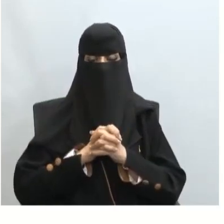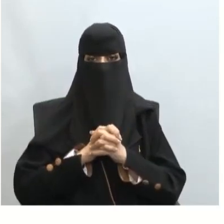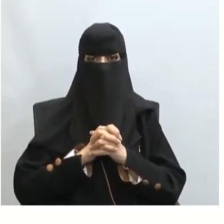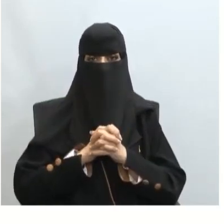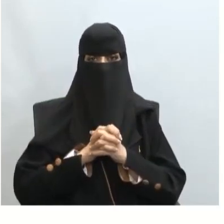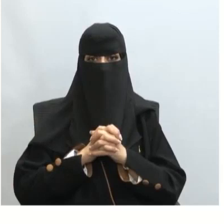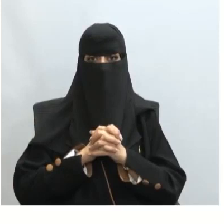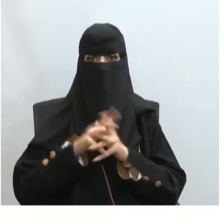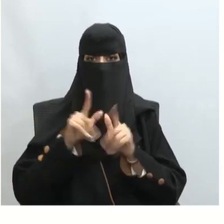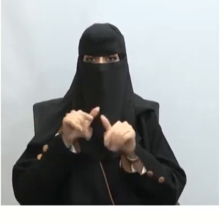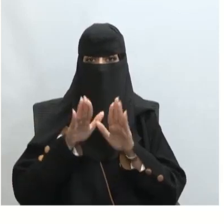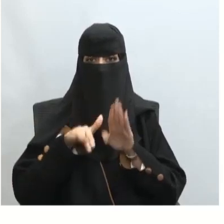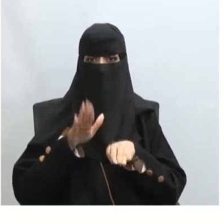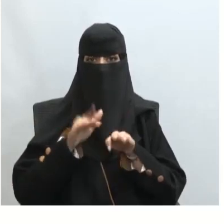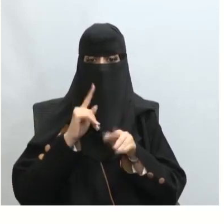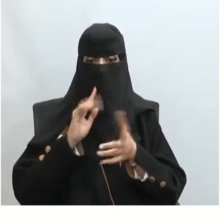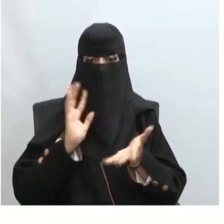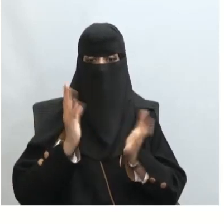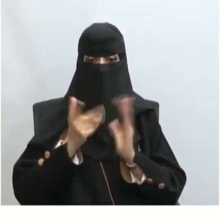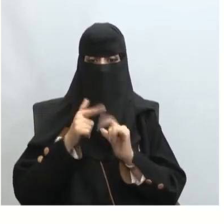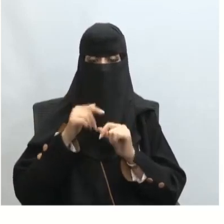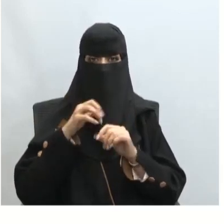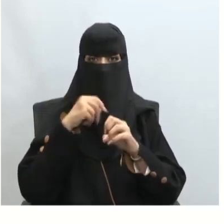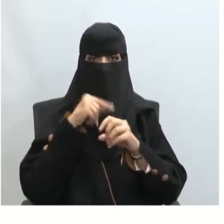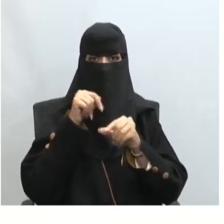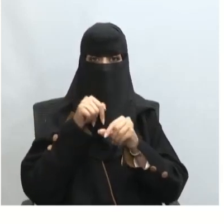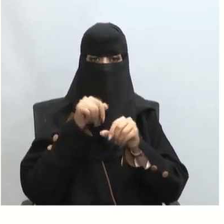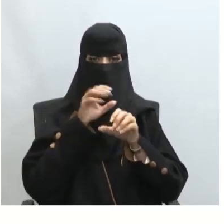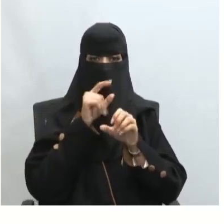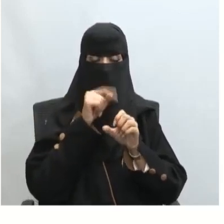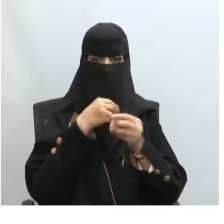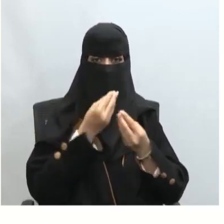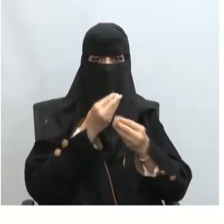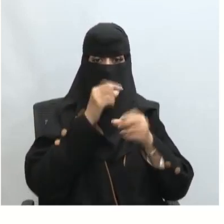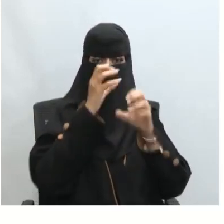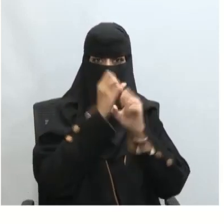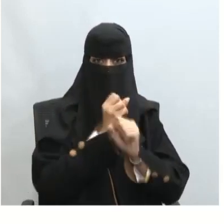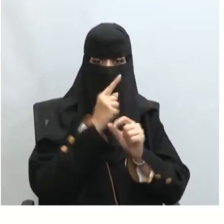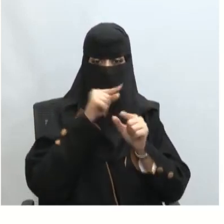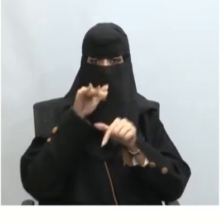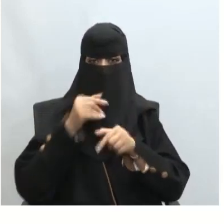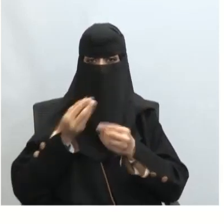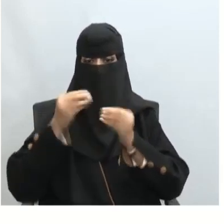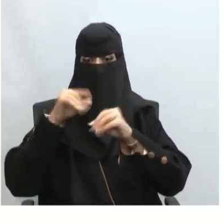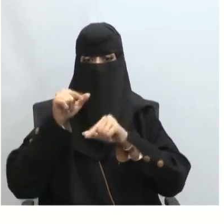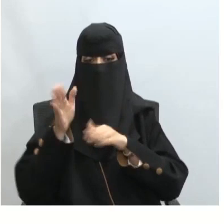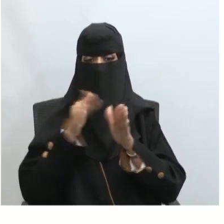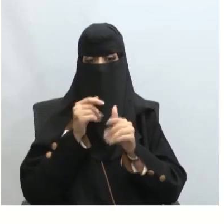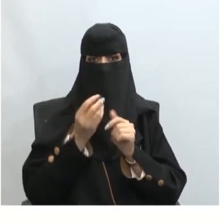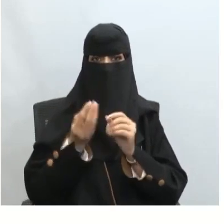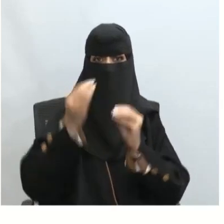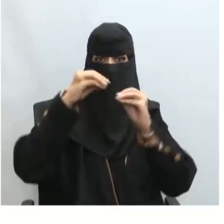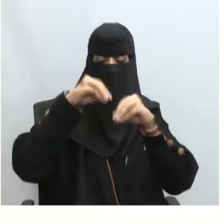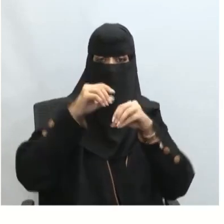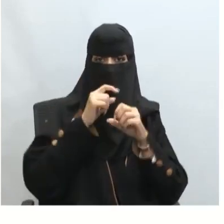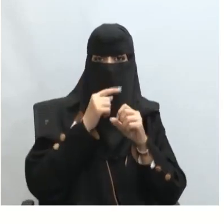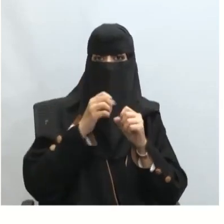المعادلات العامه لتفاعلات الاكسده والاختزال اكسده اما باضافه اكسجين